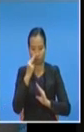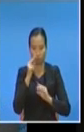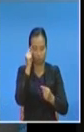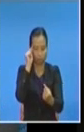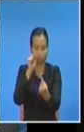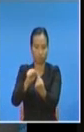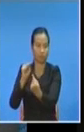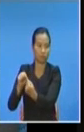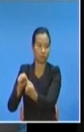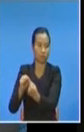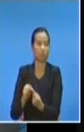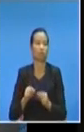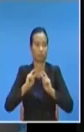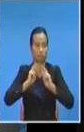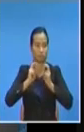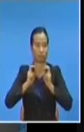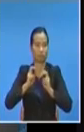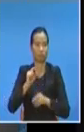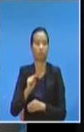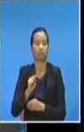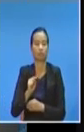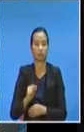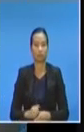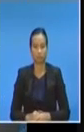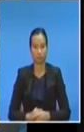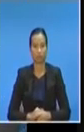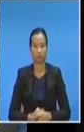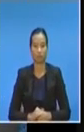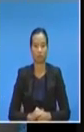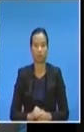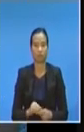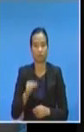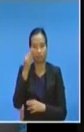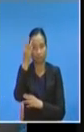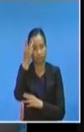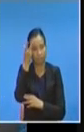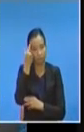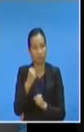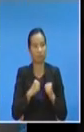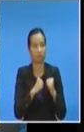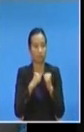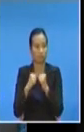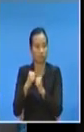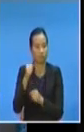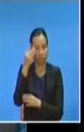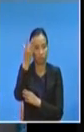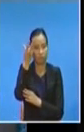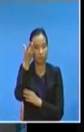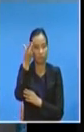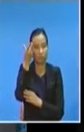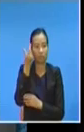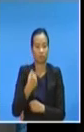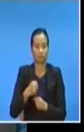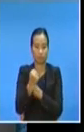มตรงนี้คือประเด็นนะครับเพราะฉะนั้นในหลักของที่เราคิดเราก็พยายามว่าถ้างั้น เอามาถ่วงน้ำหนักกันให้ได้